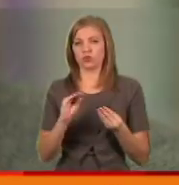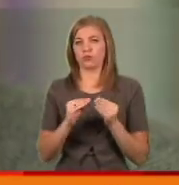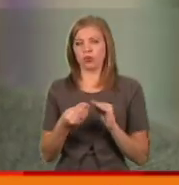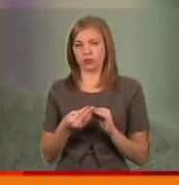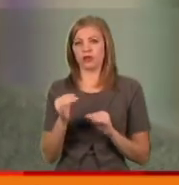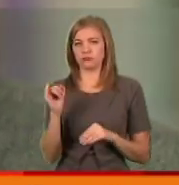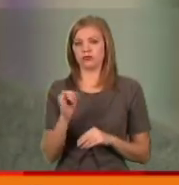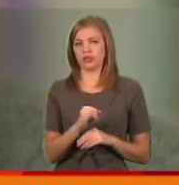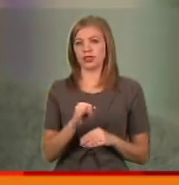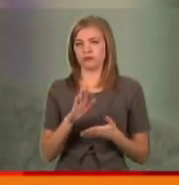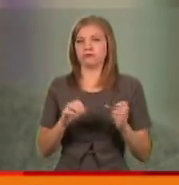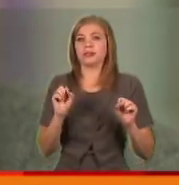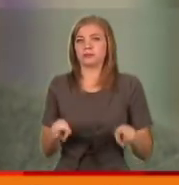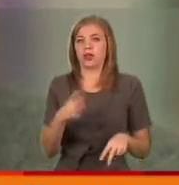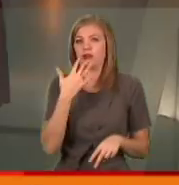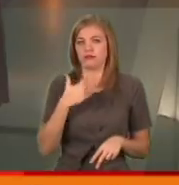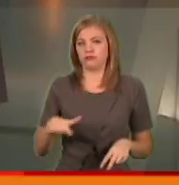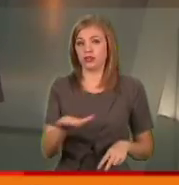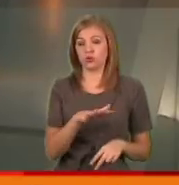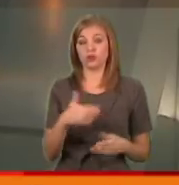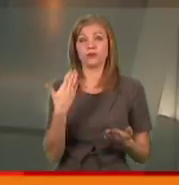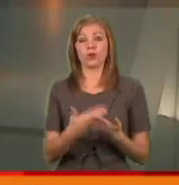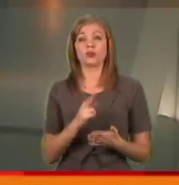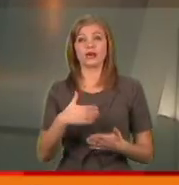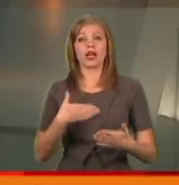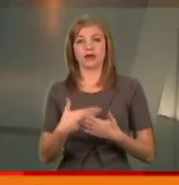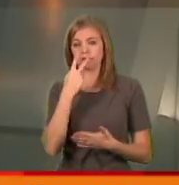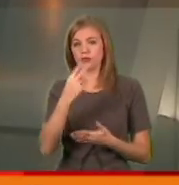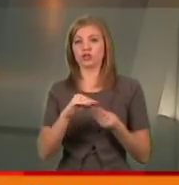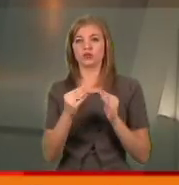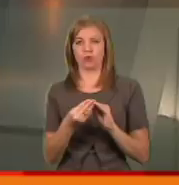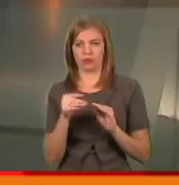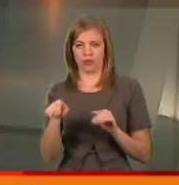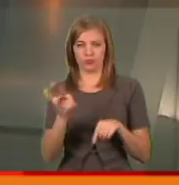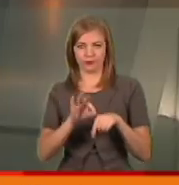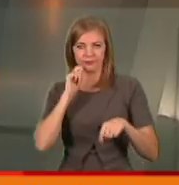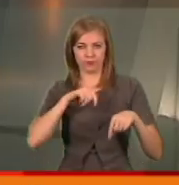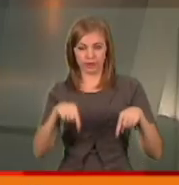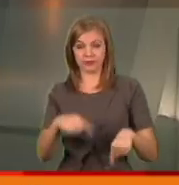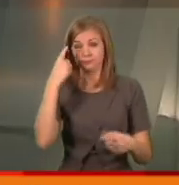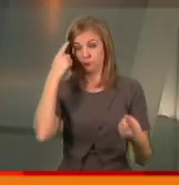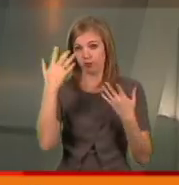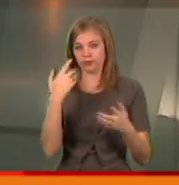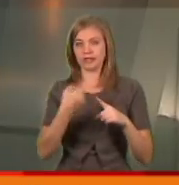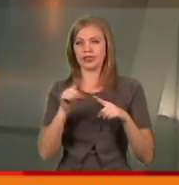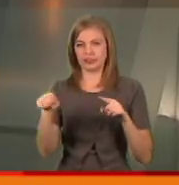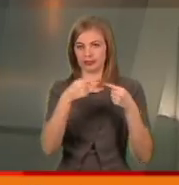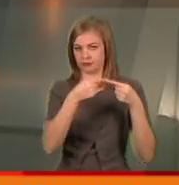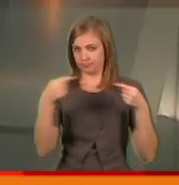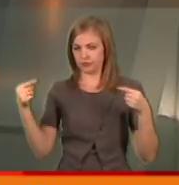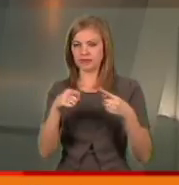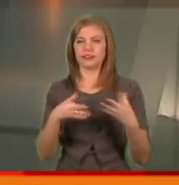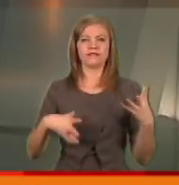і безпеки національної. Ось як активісти бачать проблему з гепатитом С в Україні. Уявіть, ця лінія – це